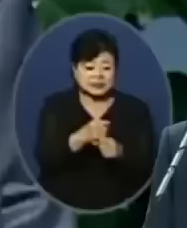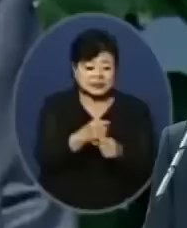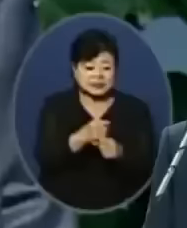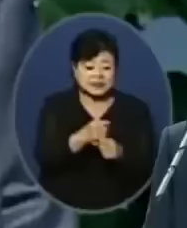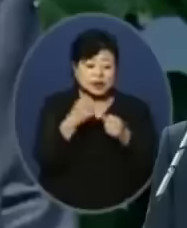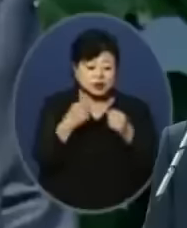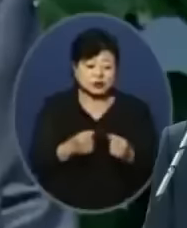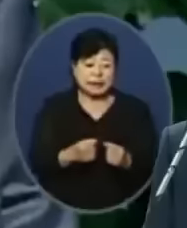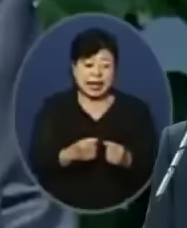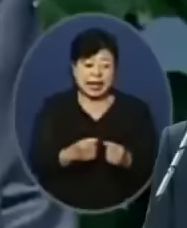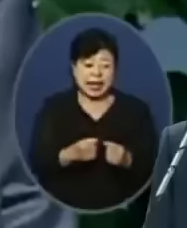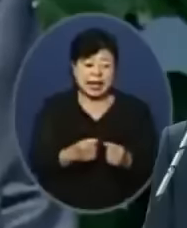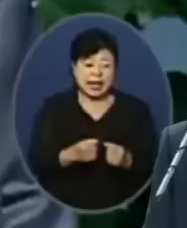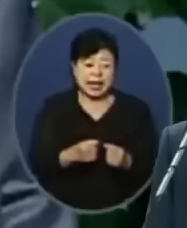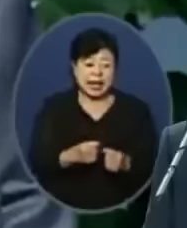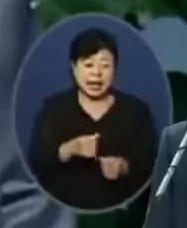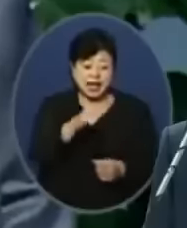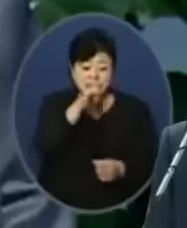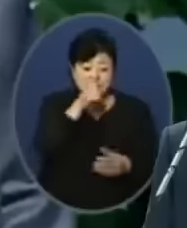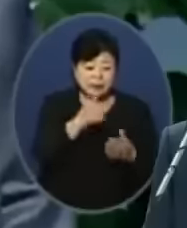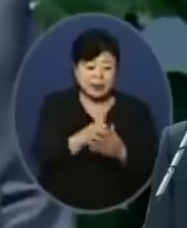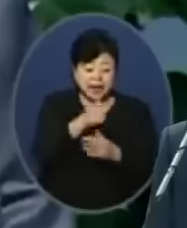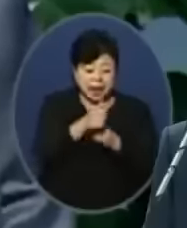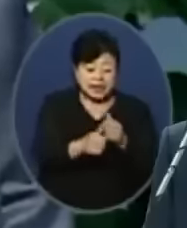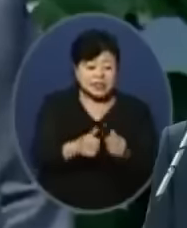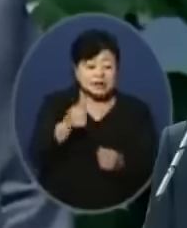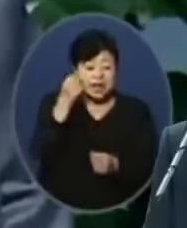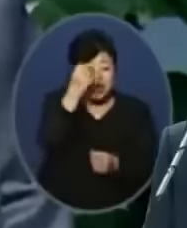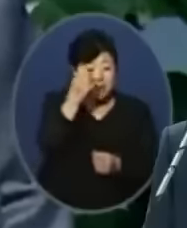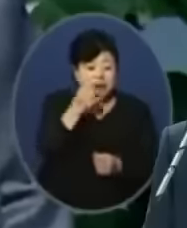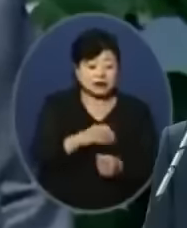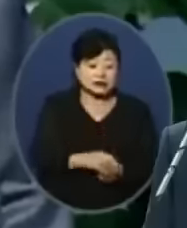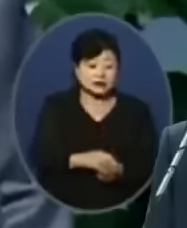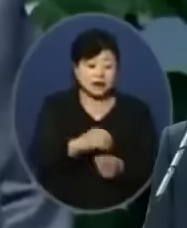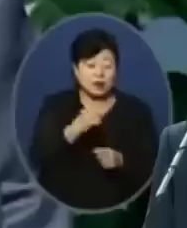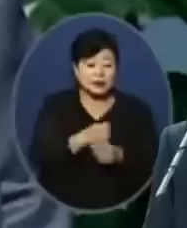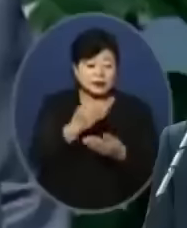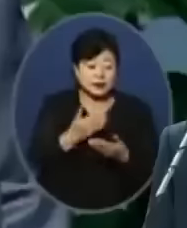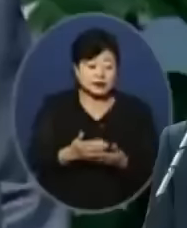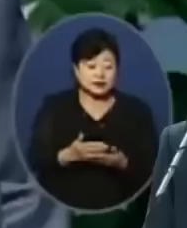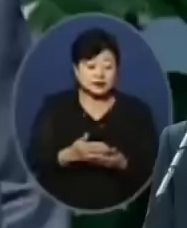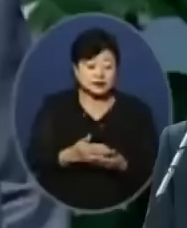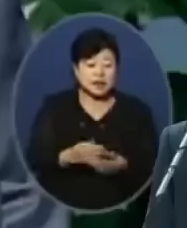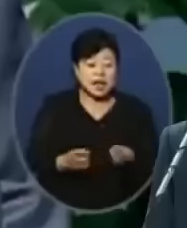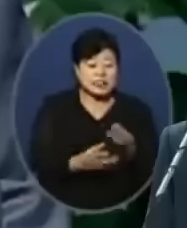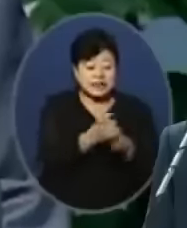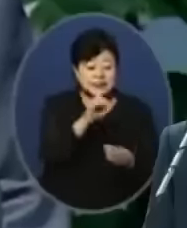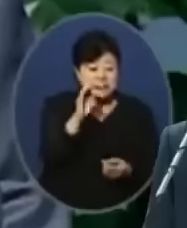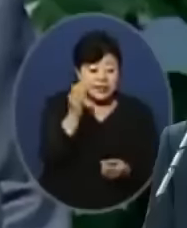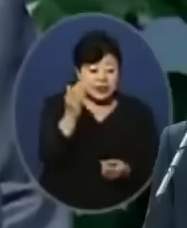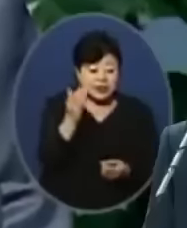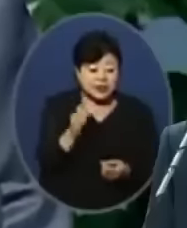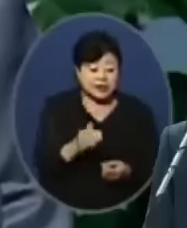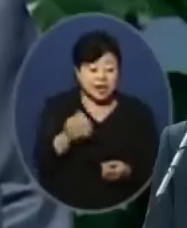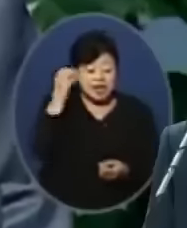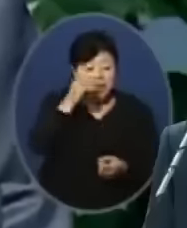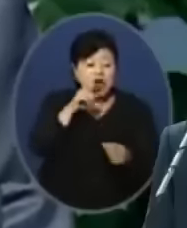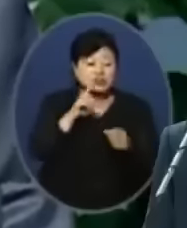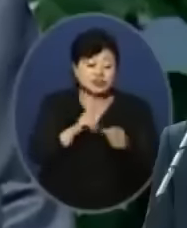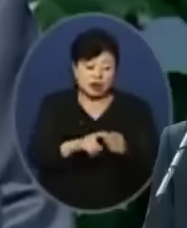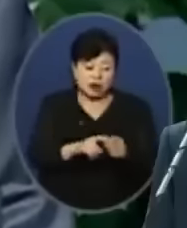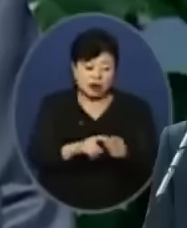그 존재적으로 계시지만 우리가 하나님의 형상과 모양대로 지음받았다는 것도 우리도 삼위일체가 되어 있는 것입니다. 영적인